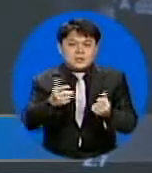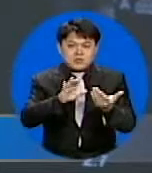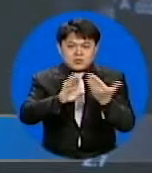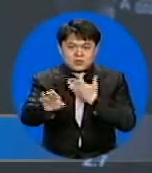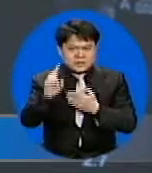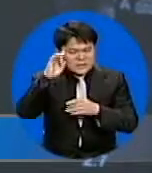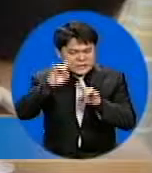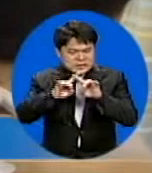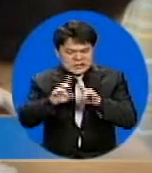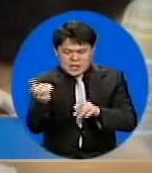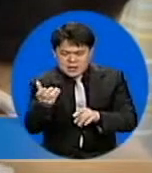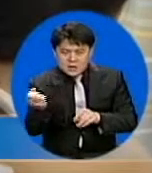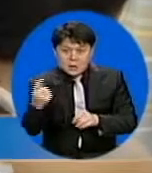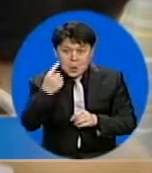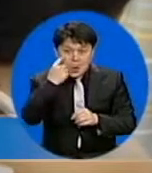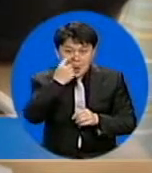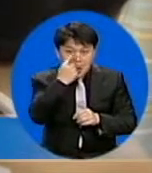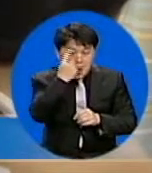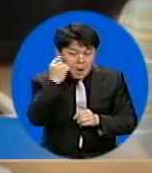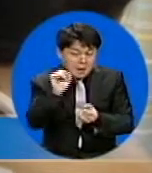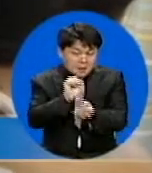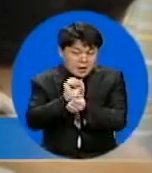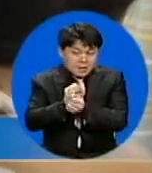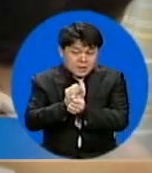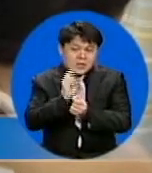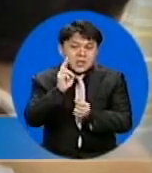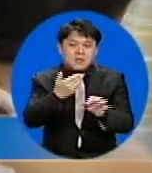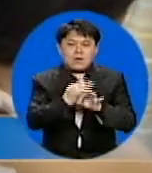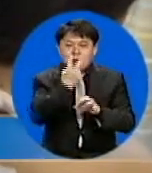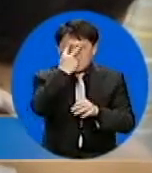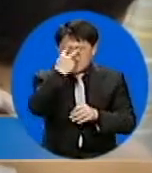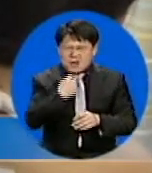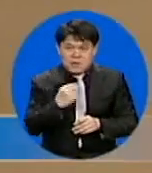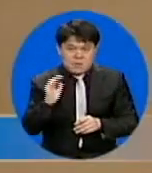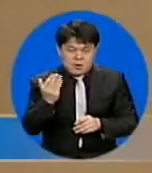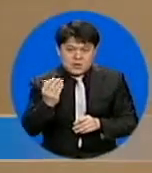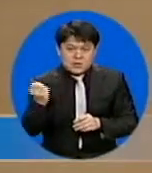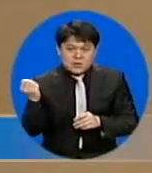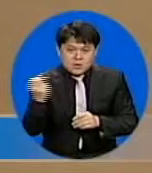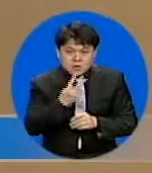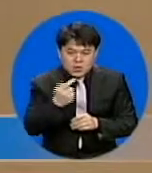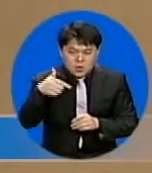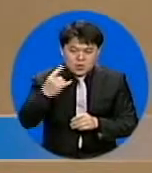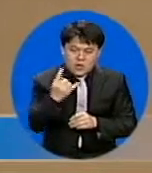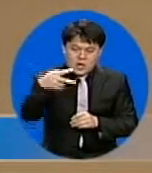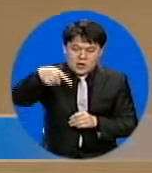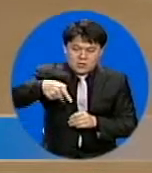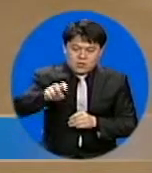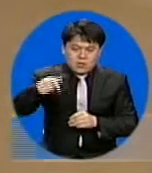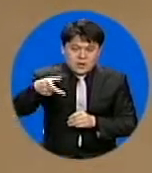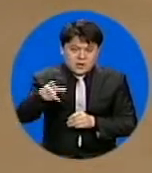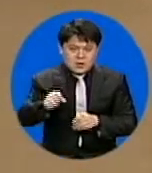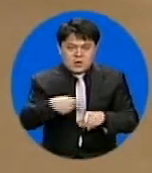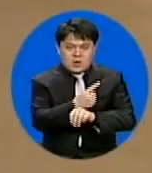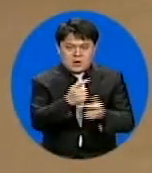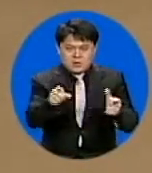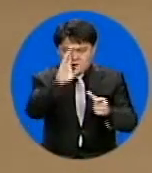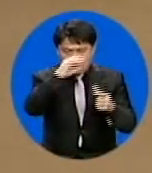또 눈 주위에 침범해 심할 경우 시력상실, 뇌신경을 침범하면 뇌수막염 등 합병증이